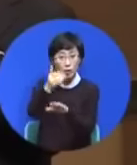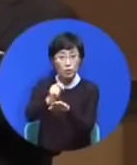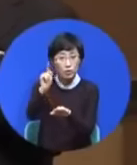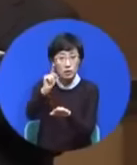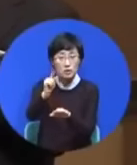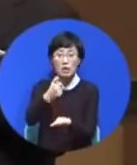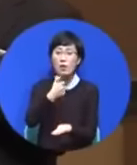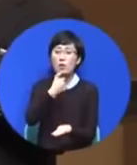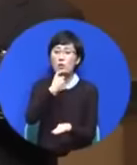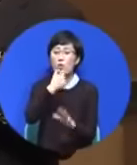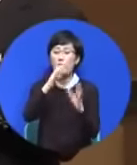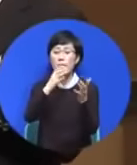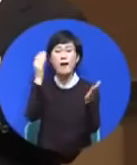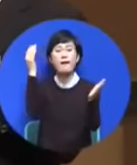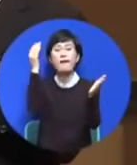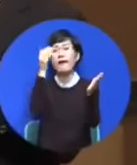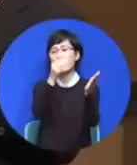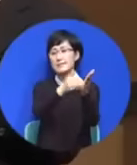보야